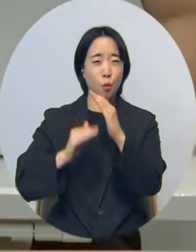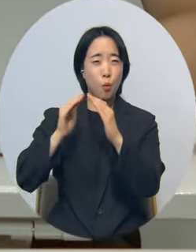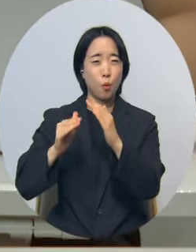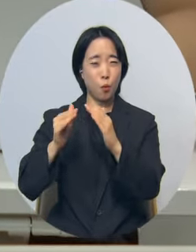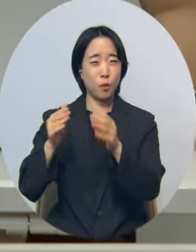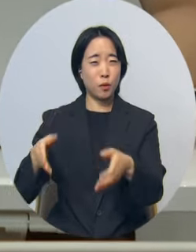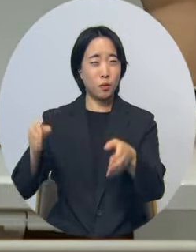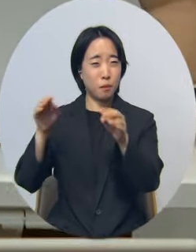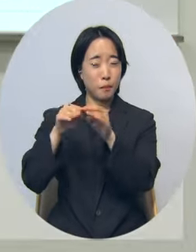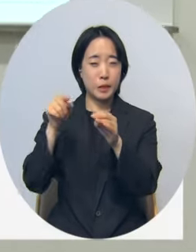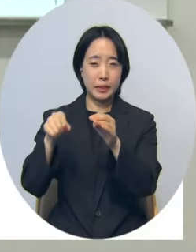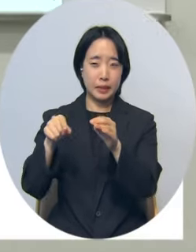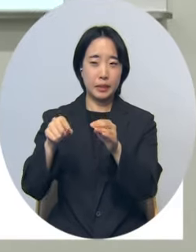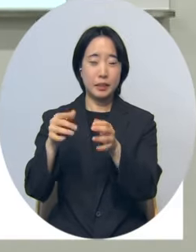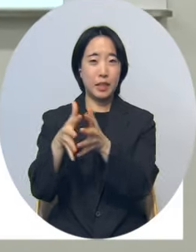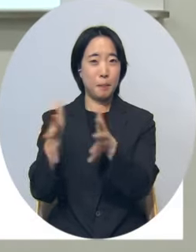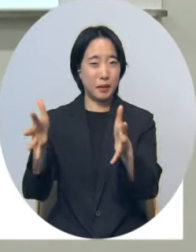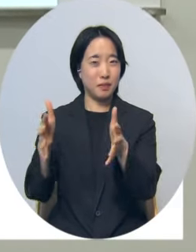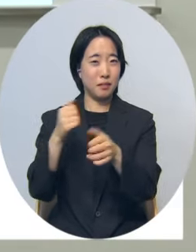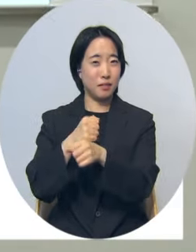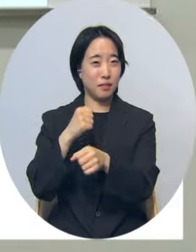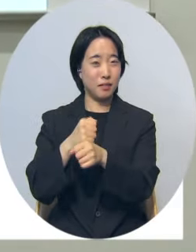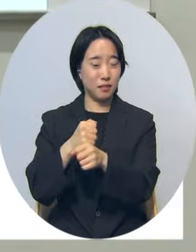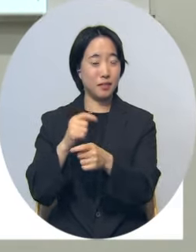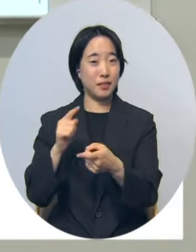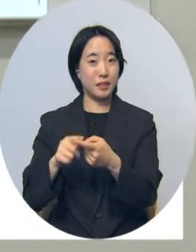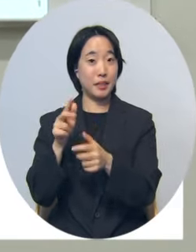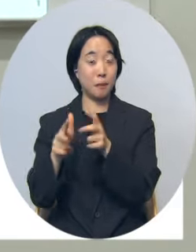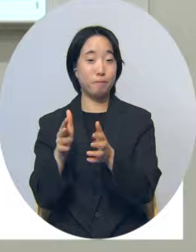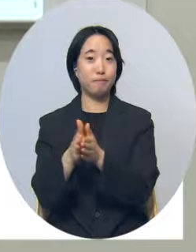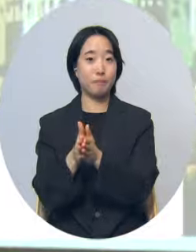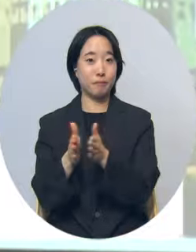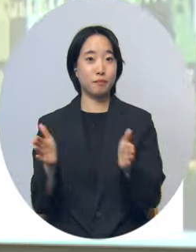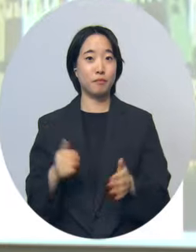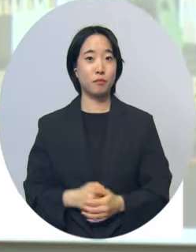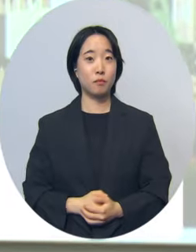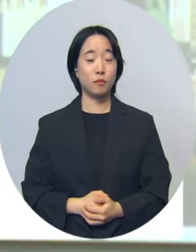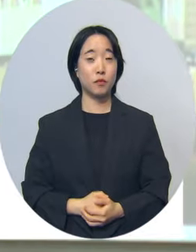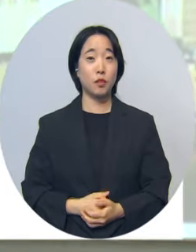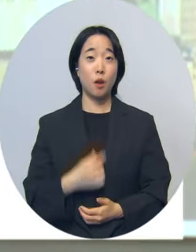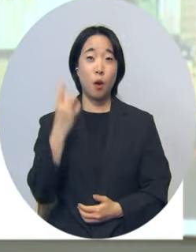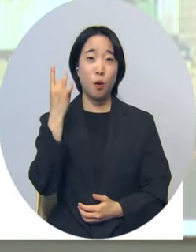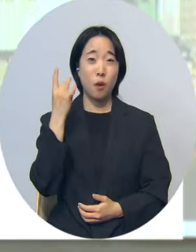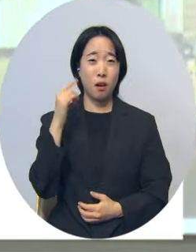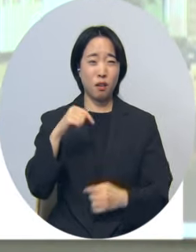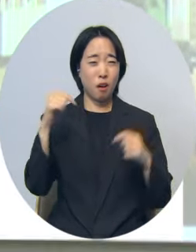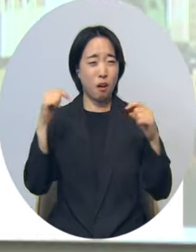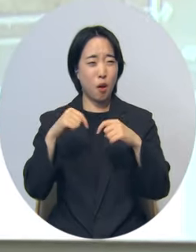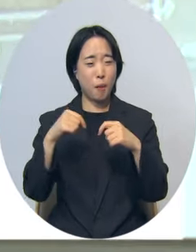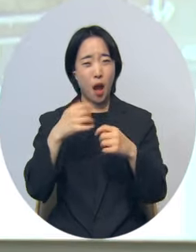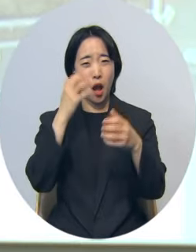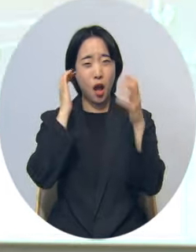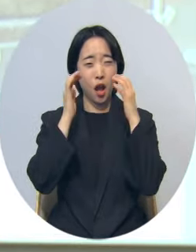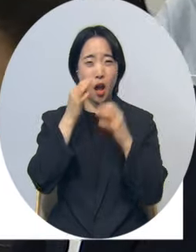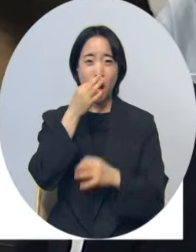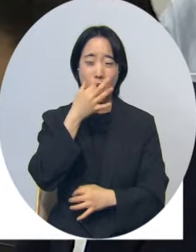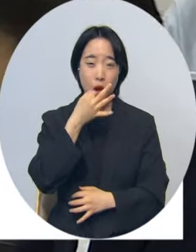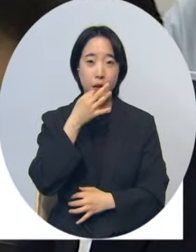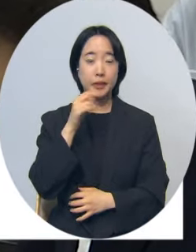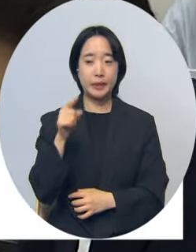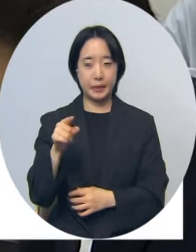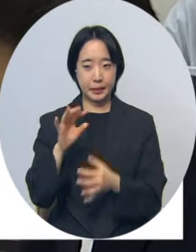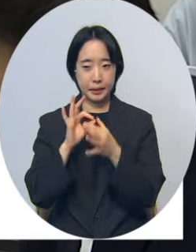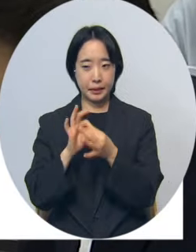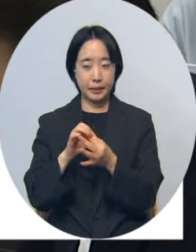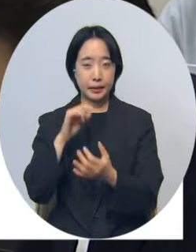내는데 그동안 사업 대상지 발굴과 관계기관 협의 과정이 복잡한 점을 해소하기 위해 관련 부처와 지자체,